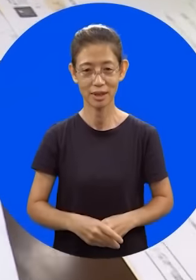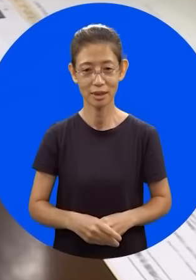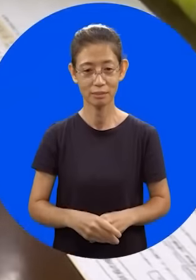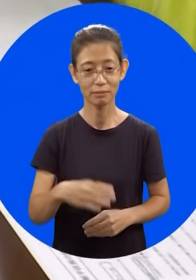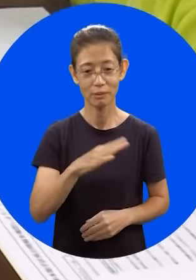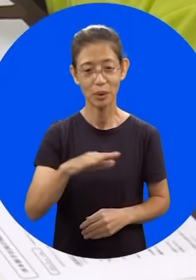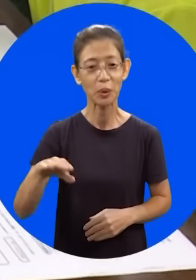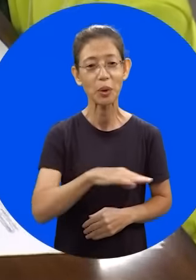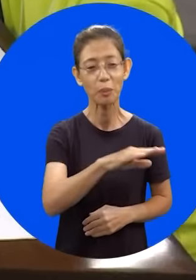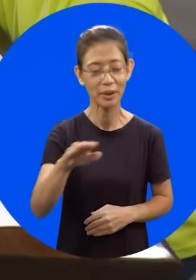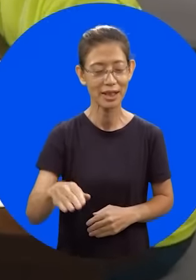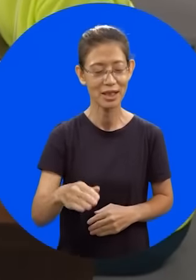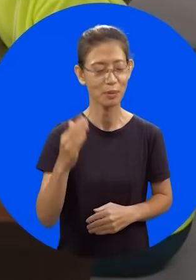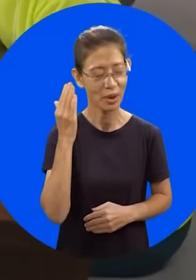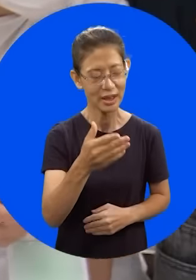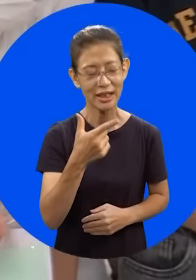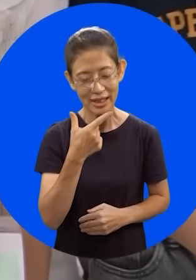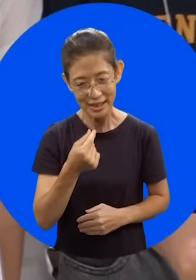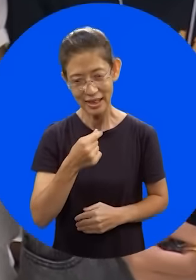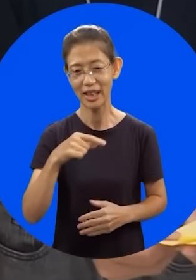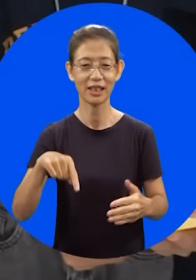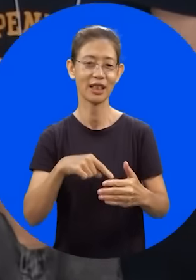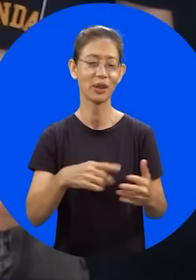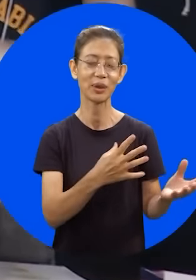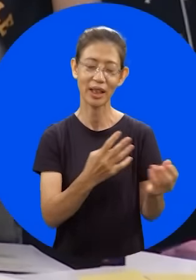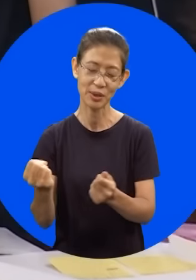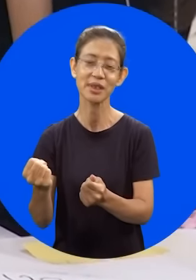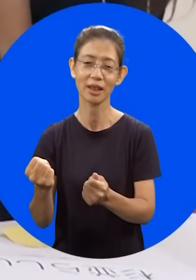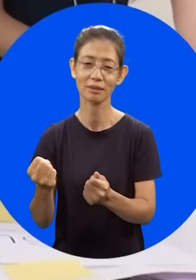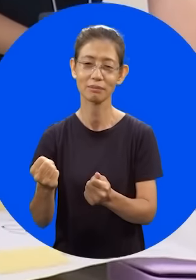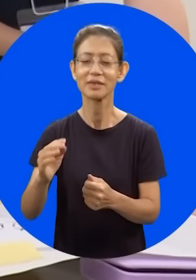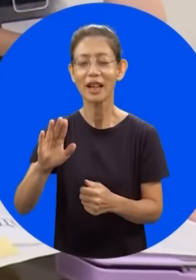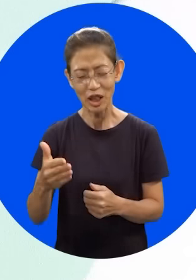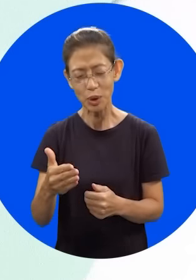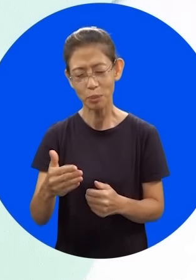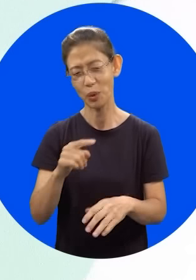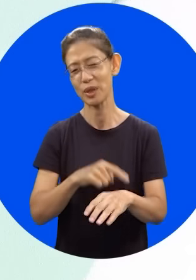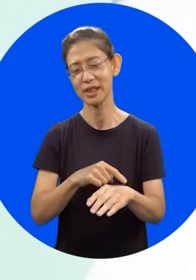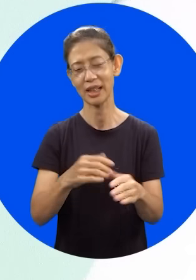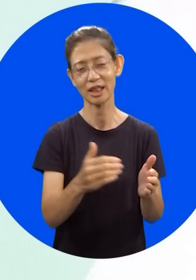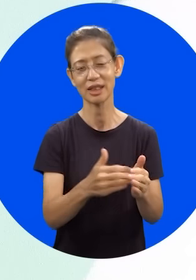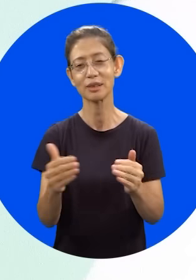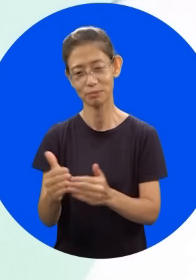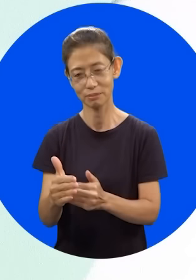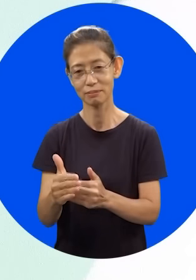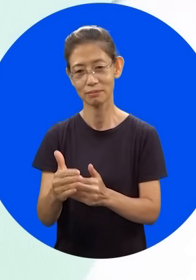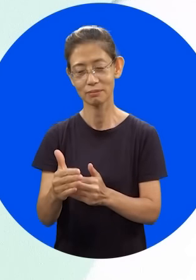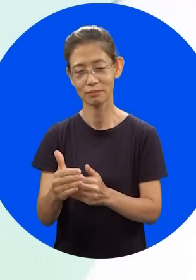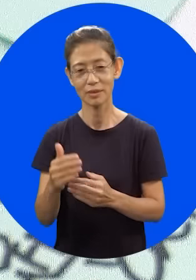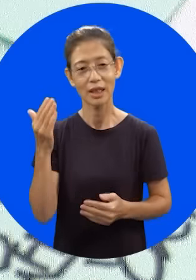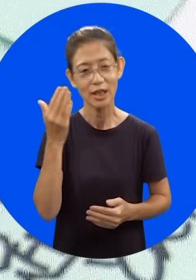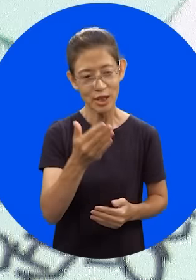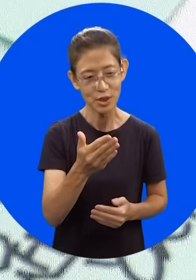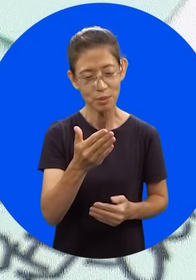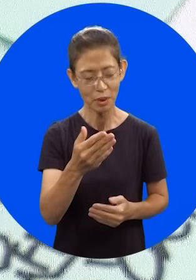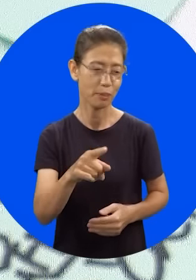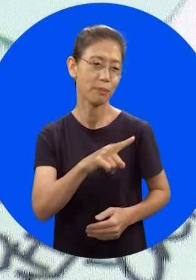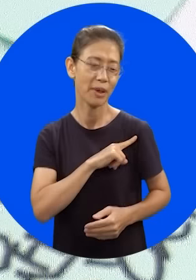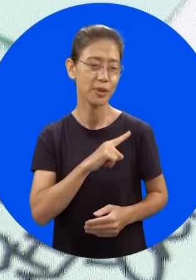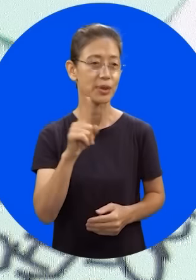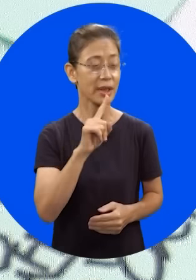子どもたちには聞きたいことがいっぱいあるようですが、時間には限りがあります。質問項目の優先順位